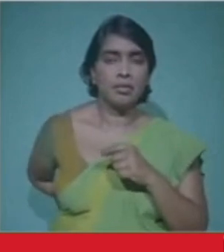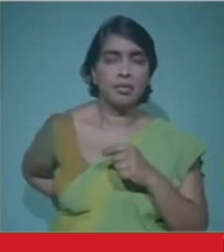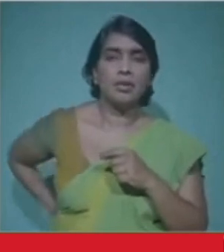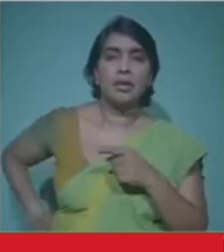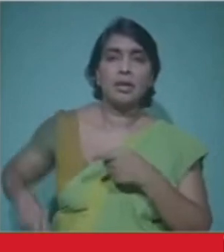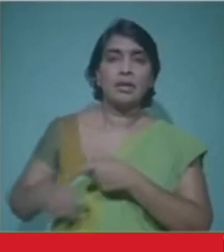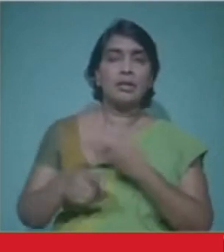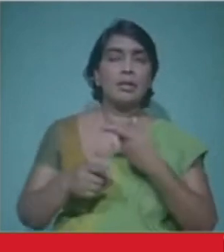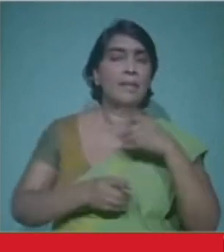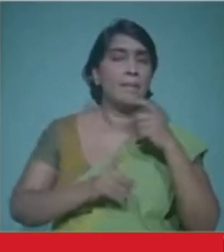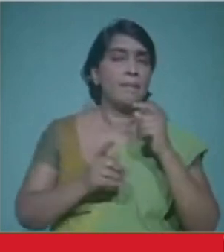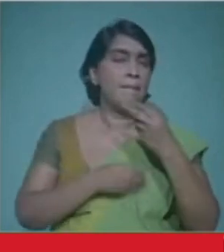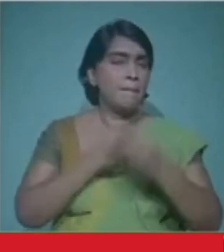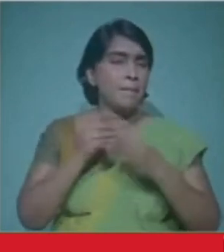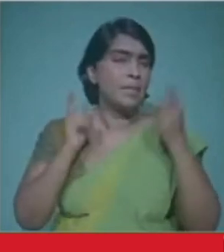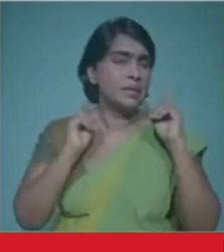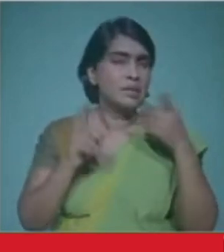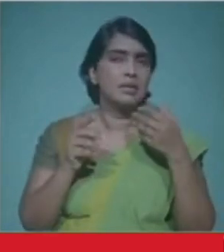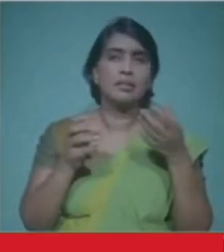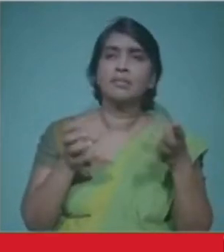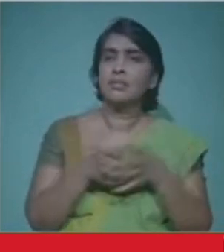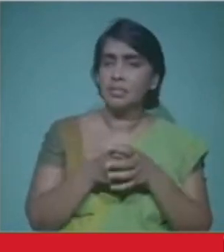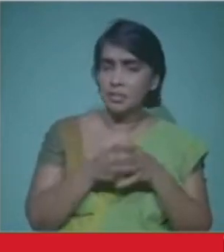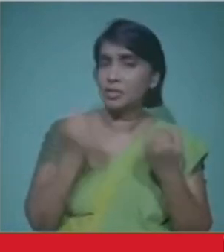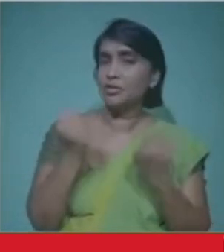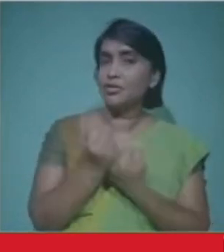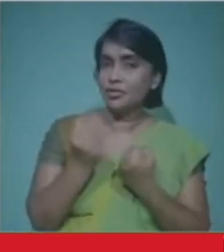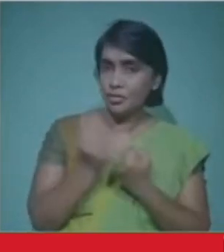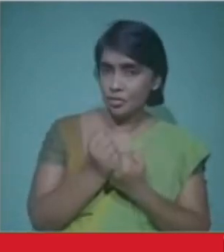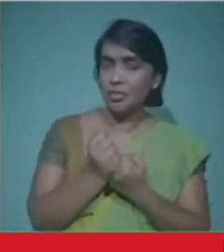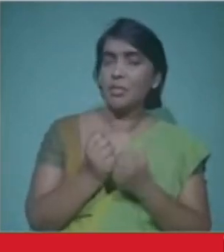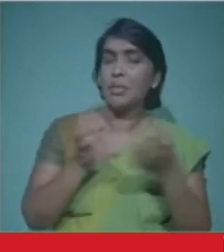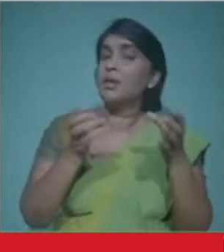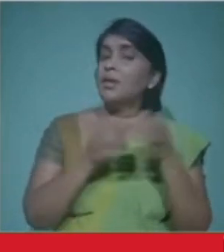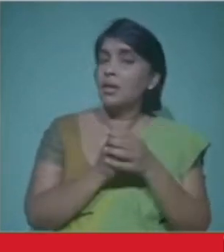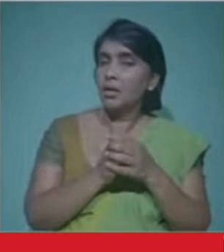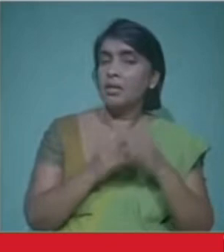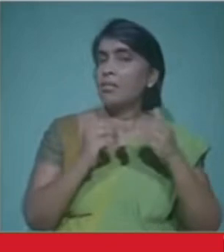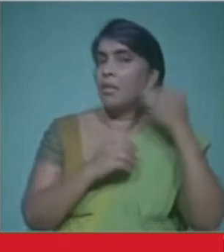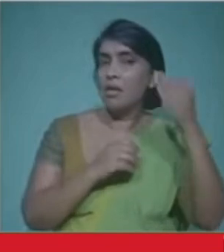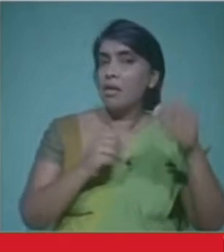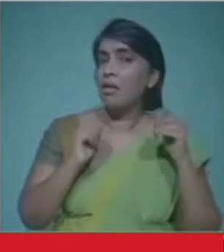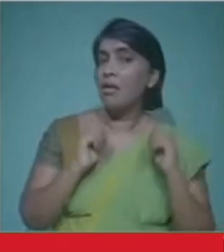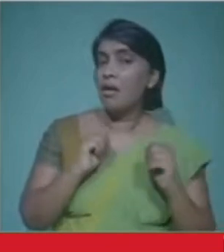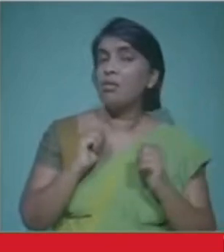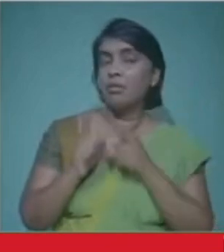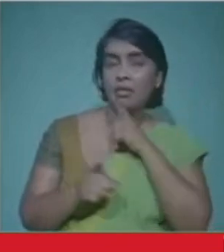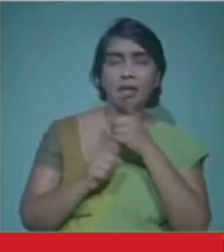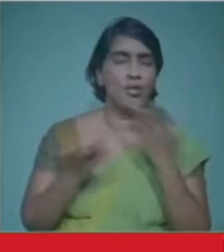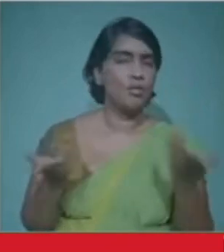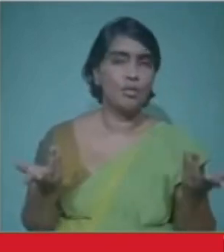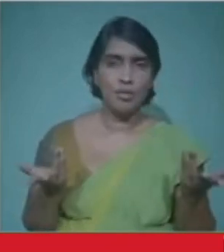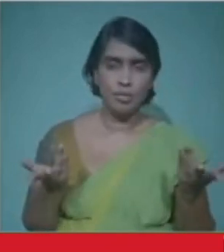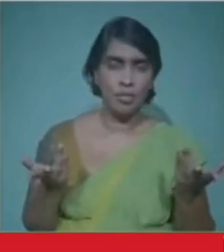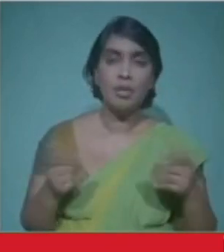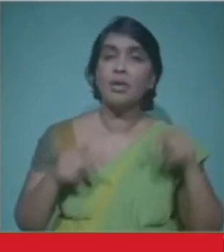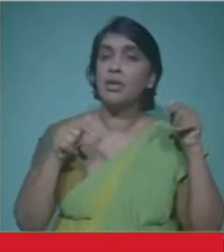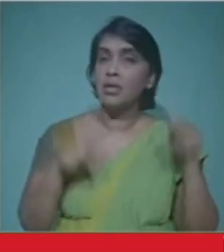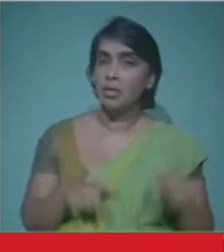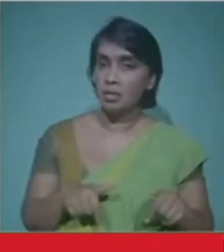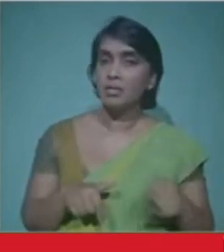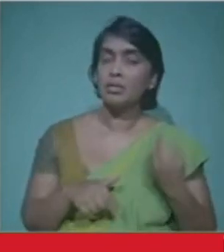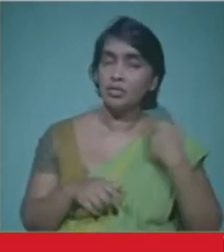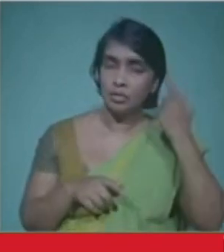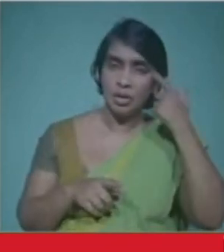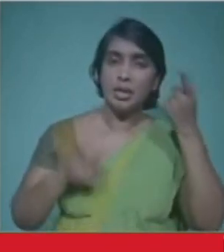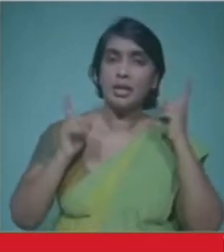ගේමින් කම්පැනියක් ස්පොන්සර් කරන රටේ කණ්ඩායමට අත්වන ඉරණම ගැන කවර කතාද? අද අපි